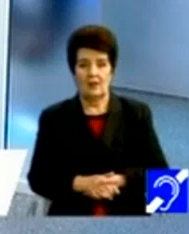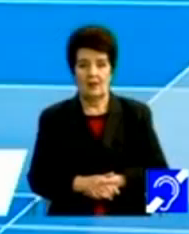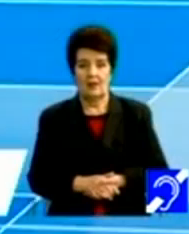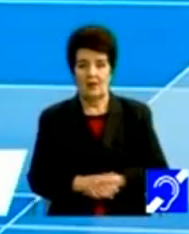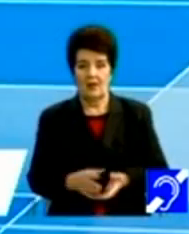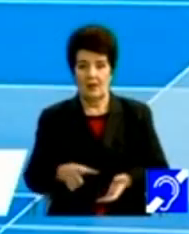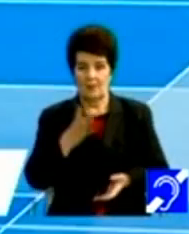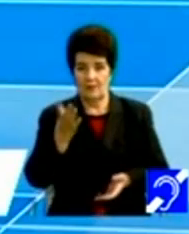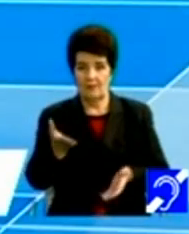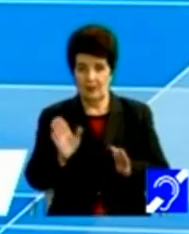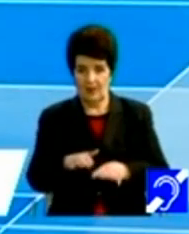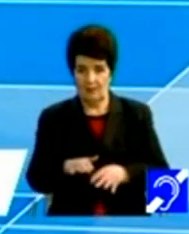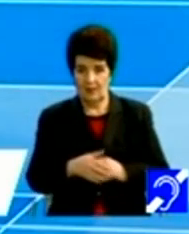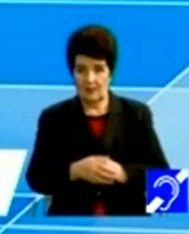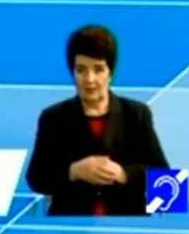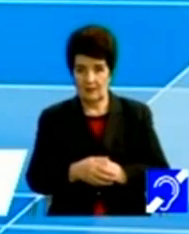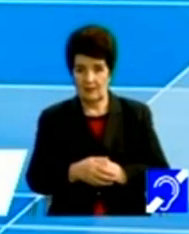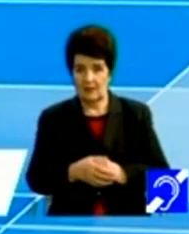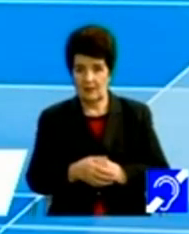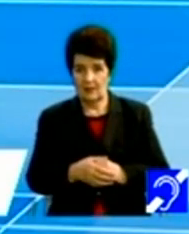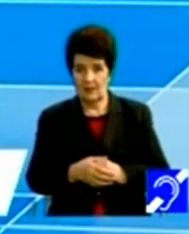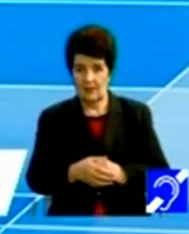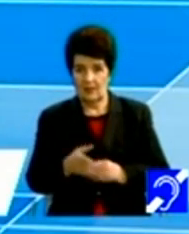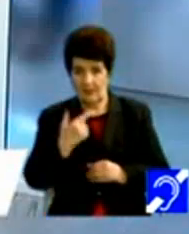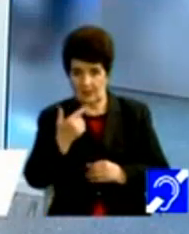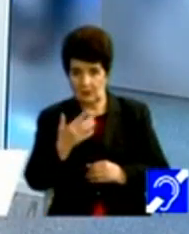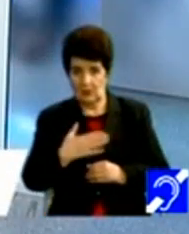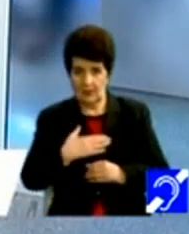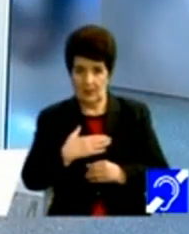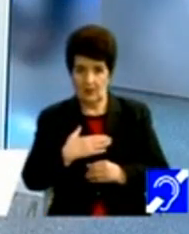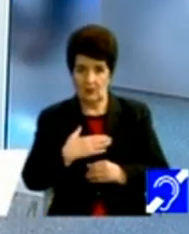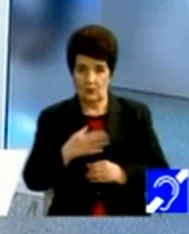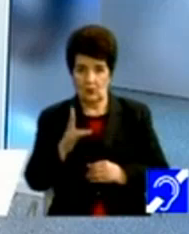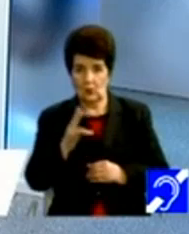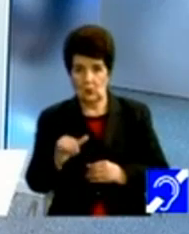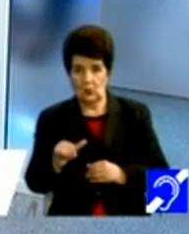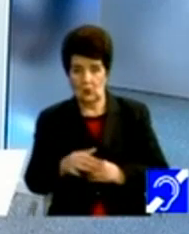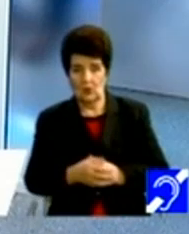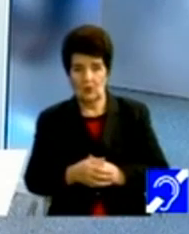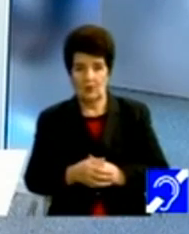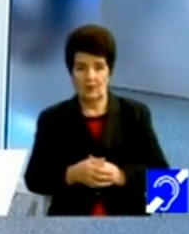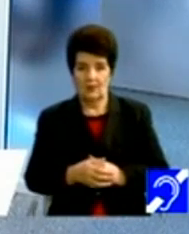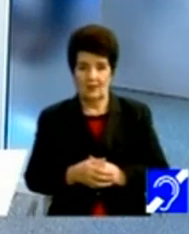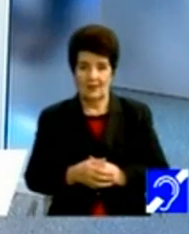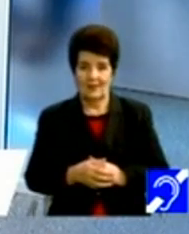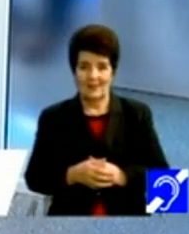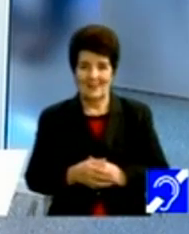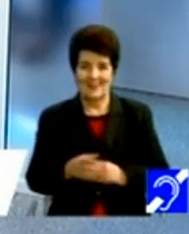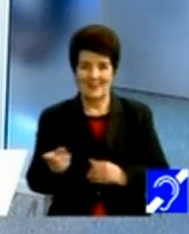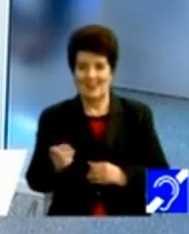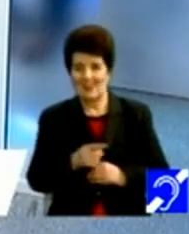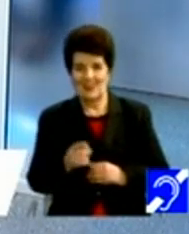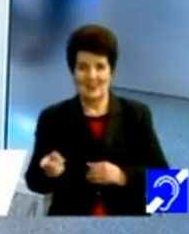Pentru că am rămas, mergem mai departe, dar ne întoarcem puțin. Am rămas să răspund și eu sau nu? Sau întrebările sunt individuale? Fiecare la lui. Da, fiecare cu